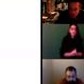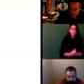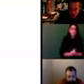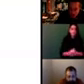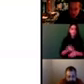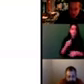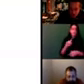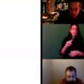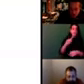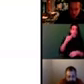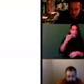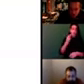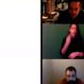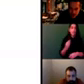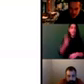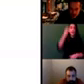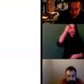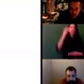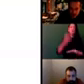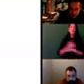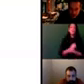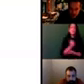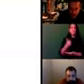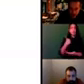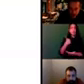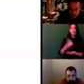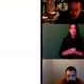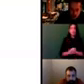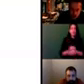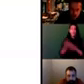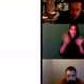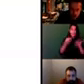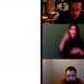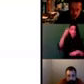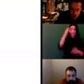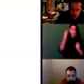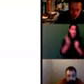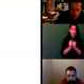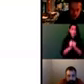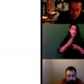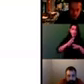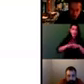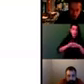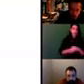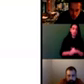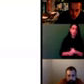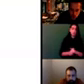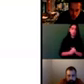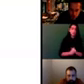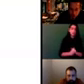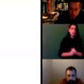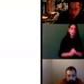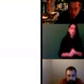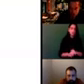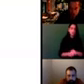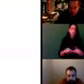ilk önceliğimizdi ve tasarımı verilere göre şekillendirmek. Burada da sahada kullandığımız formları görüyorsunuz. Ve